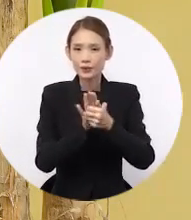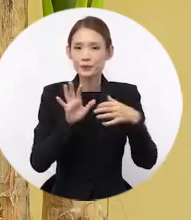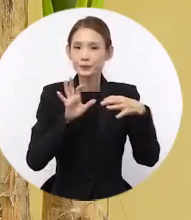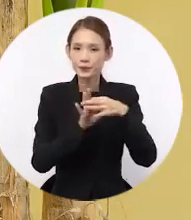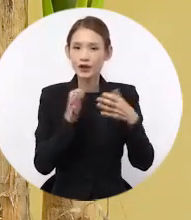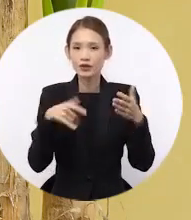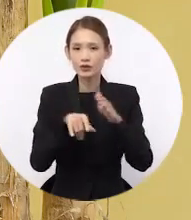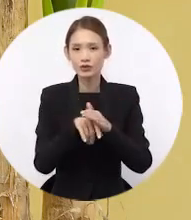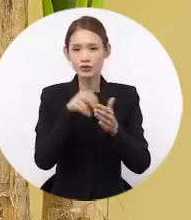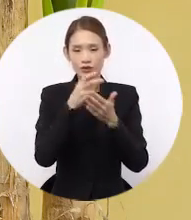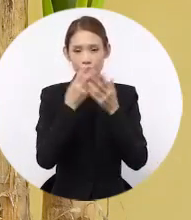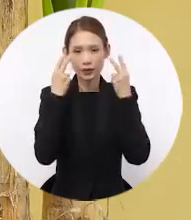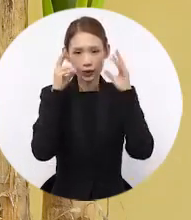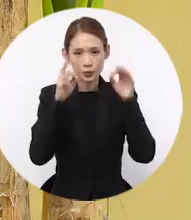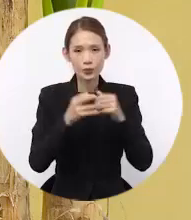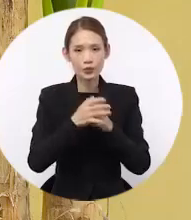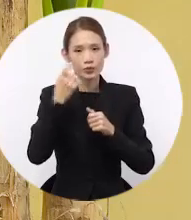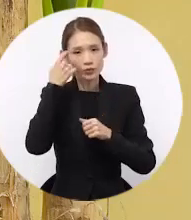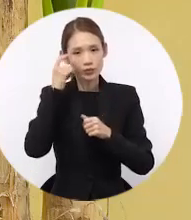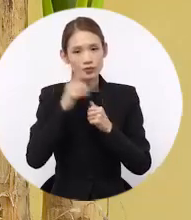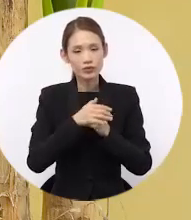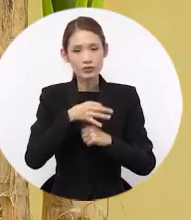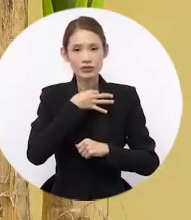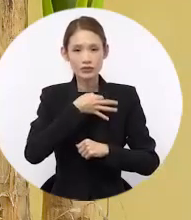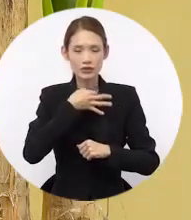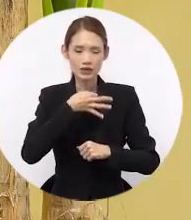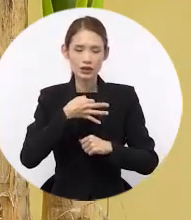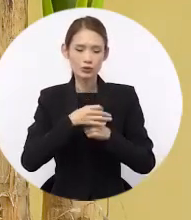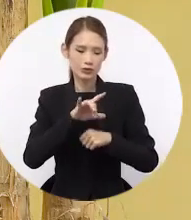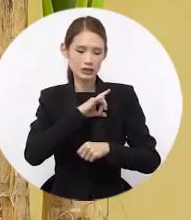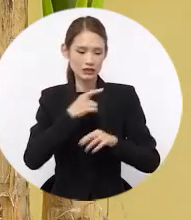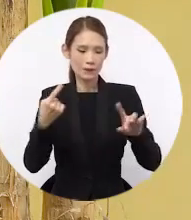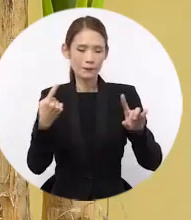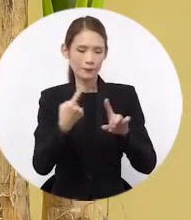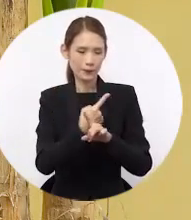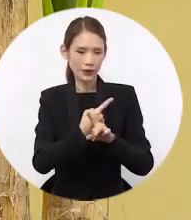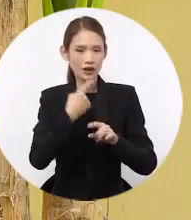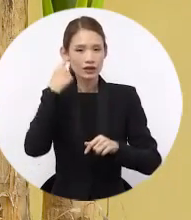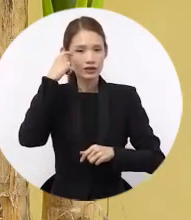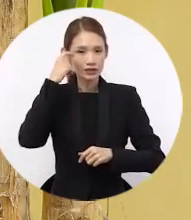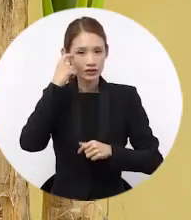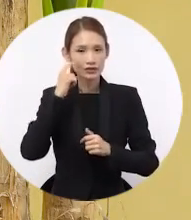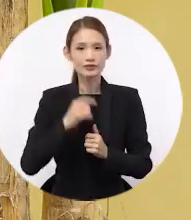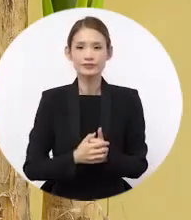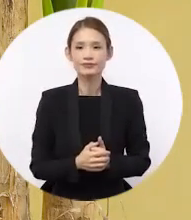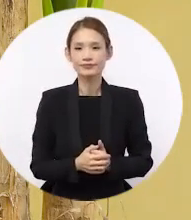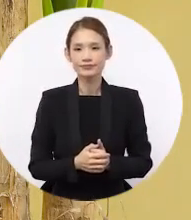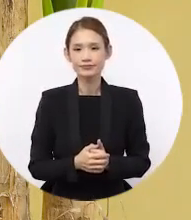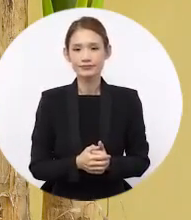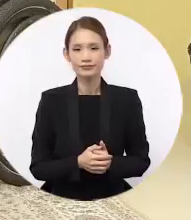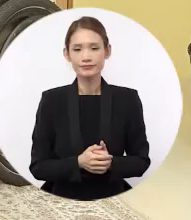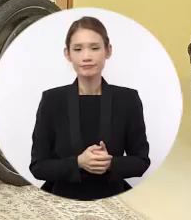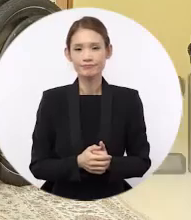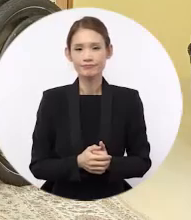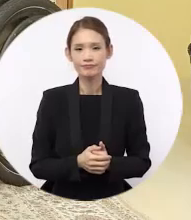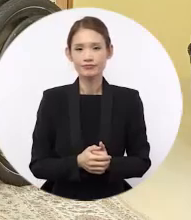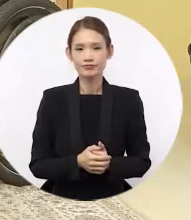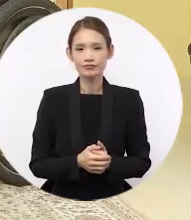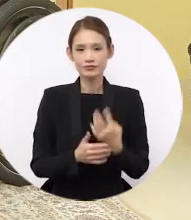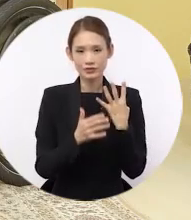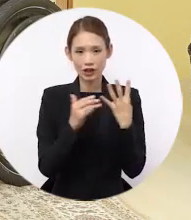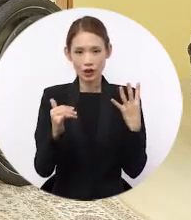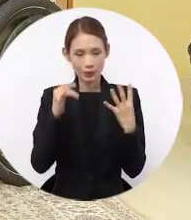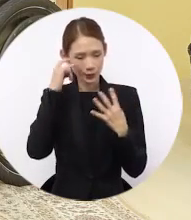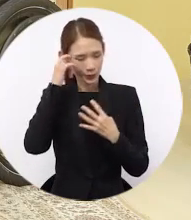맺을 수 있도록 제도를 바라보는 시선과 제도를 부르는 이름부터 바뀌어야 되지 않을까 하는 생각을 하고 있습니다.